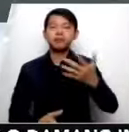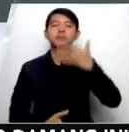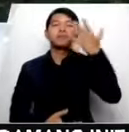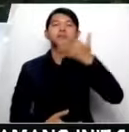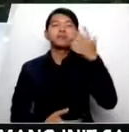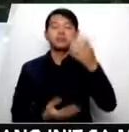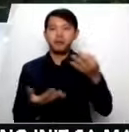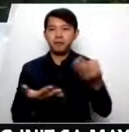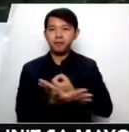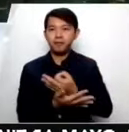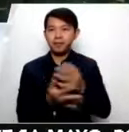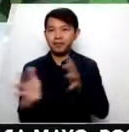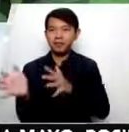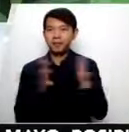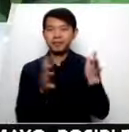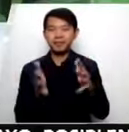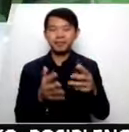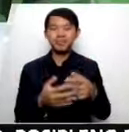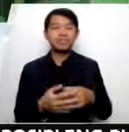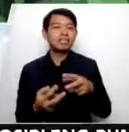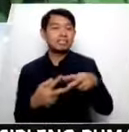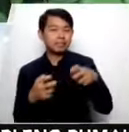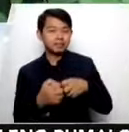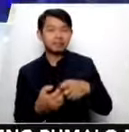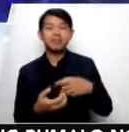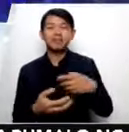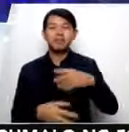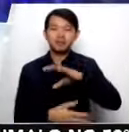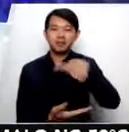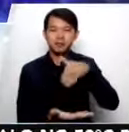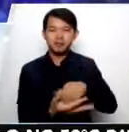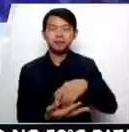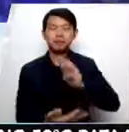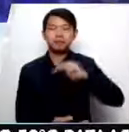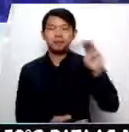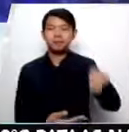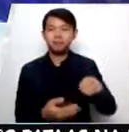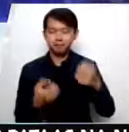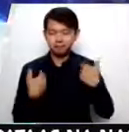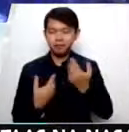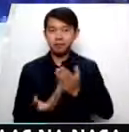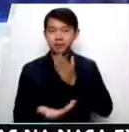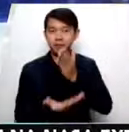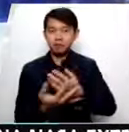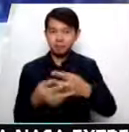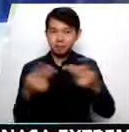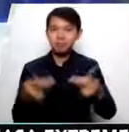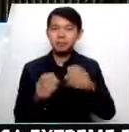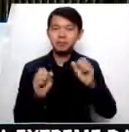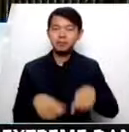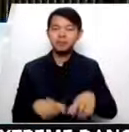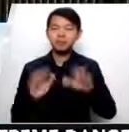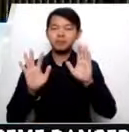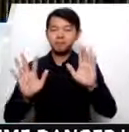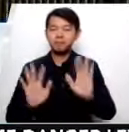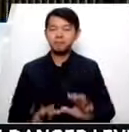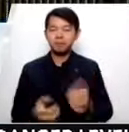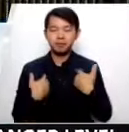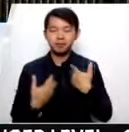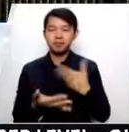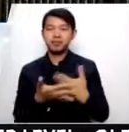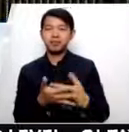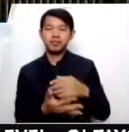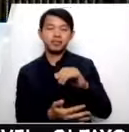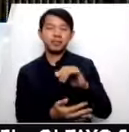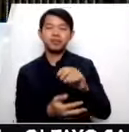Maynila May lugar para sa gustong mag-meditate meron ding fountain at eslan sa tabi ng ilog Pasig kung saan tanaw